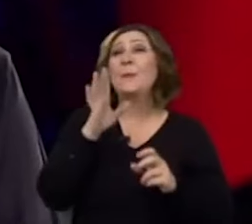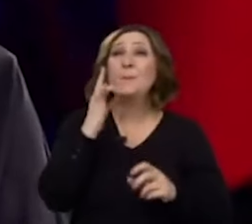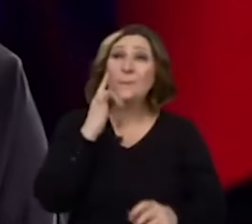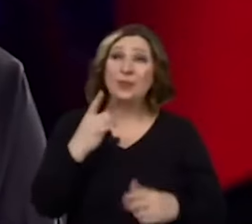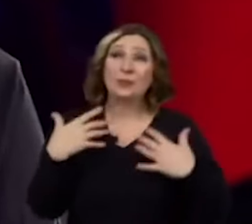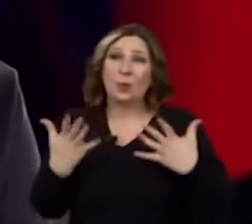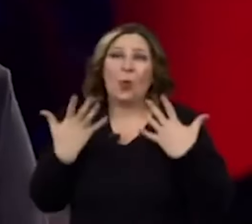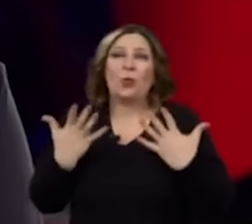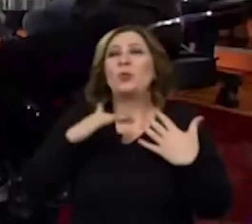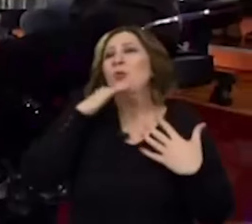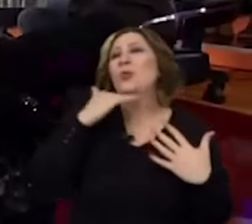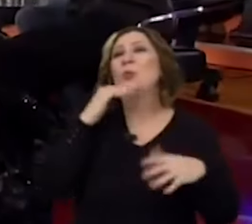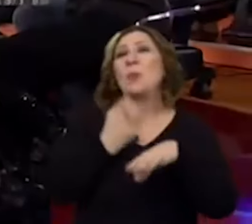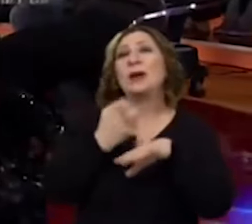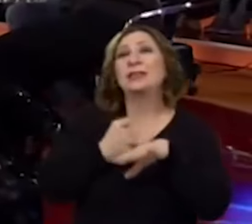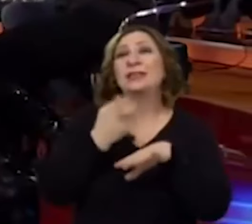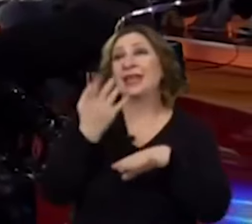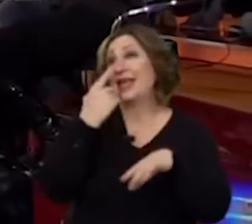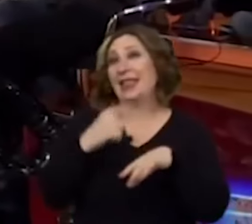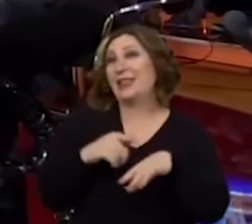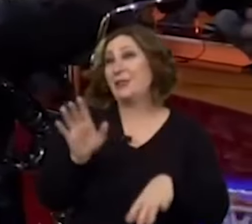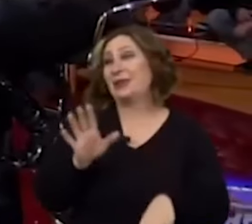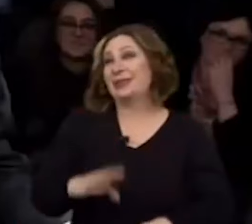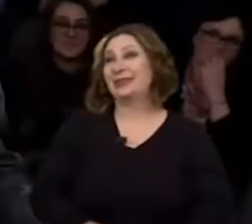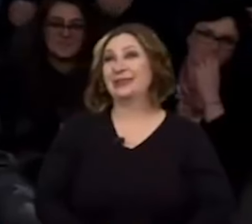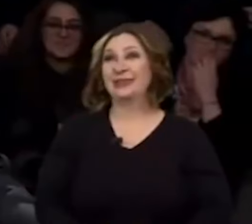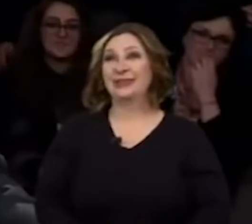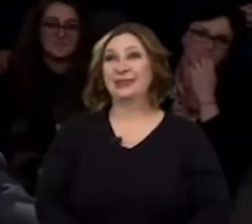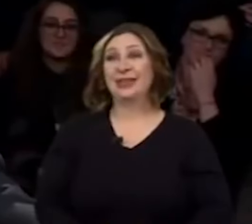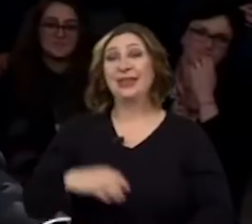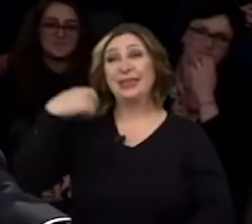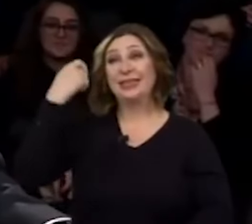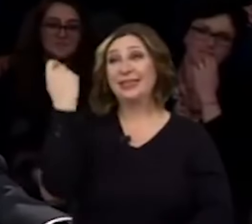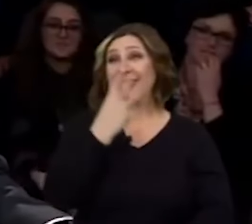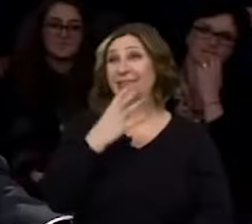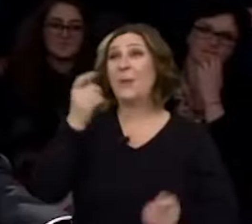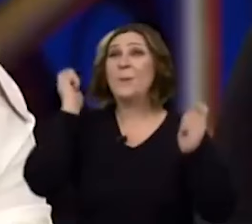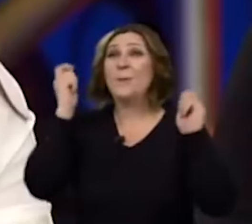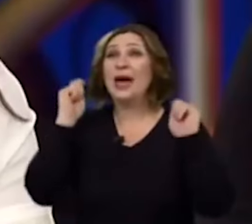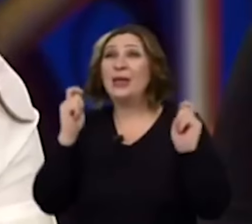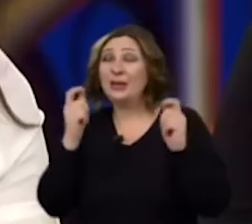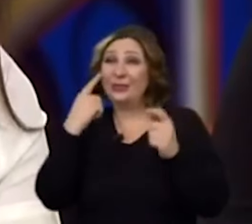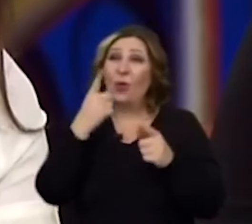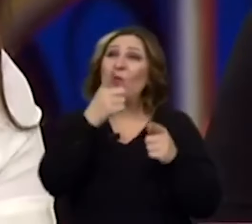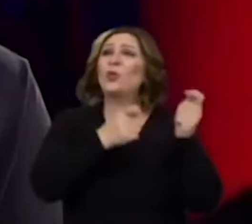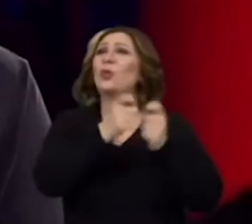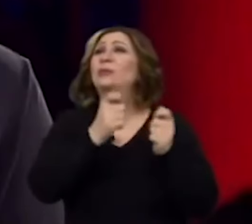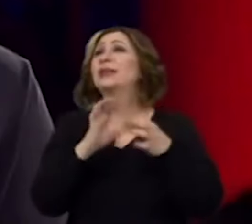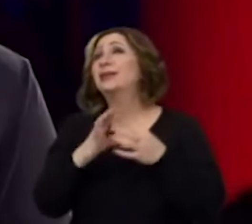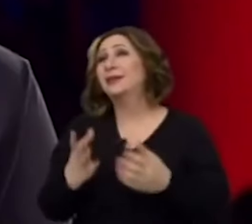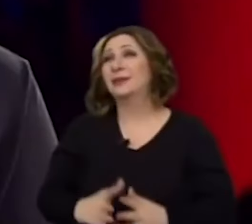Dolgunum. Maşallah, maşallah. İnanılmaz. Bütün dizilerde banyo sahnelerinde onu kullanmışlar.